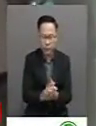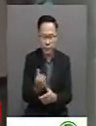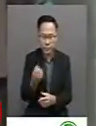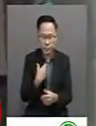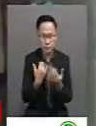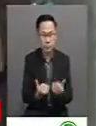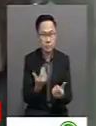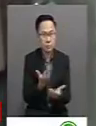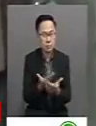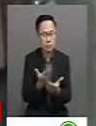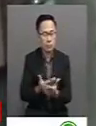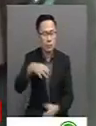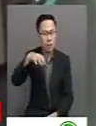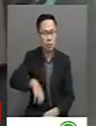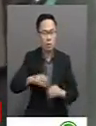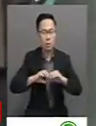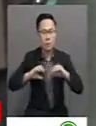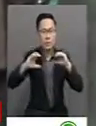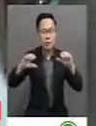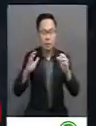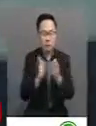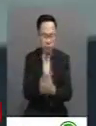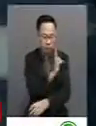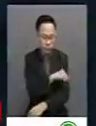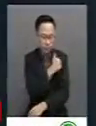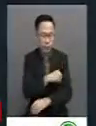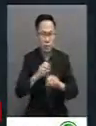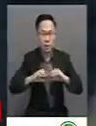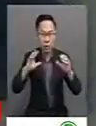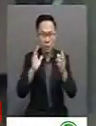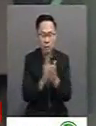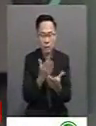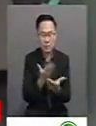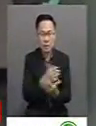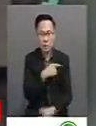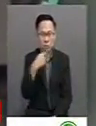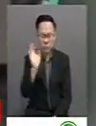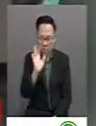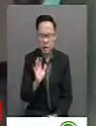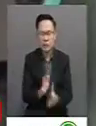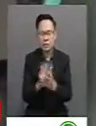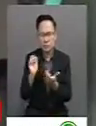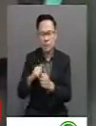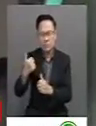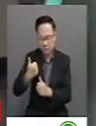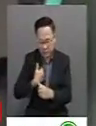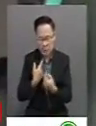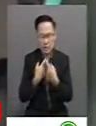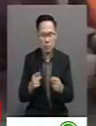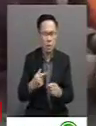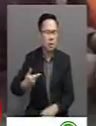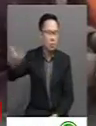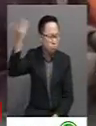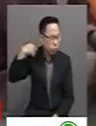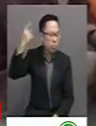ของรัฐไม่ได้ขาดทุนมากเหมือนกับที่เป็นข่าวก่อนหน้านี้ค่ะส่วนปัญหาโรงพยาบาลขาดทุนก็ยอมรับค่ะว่าไม่ใช่เพิ่งเกิด